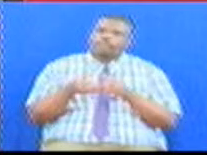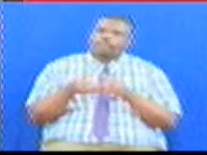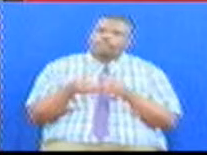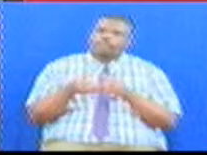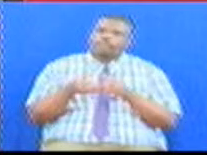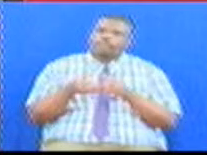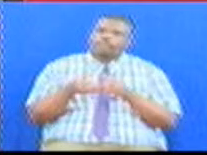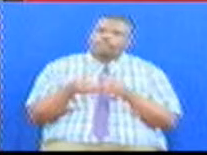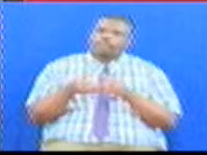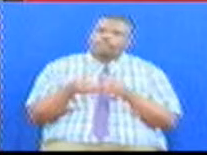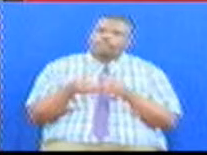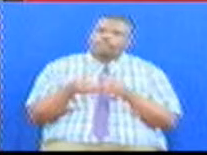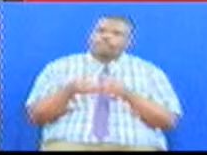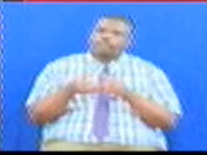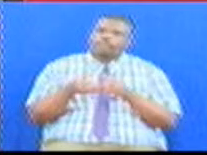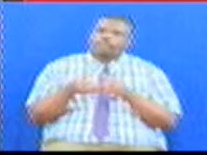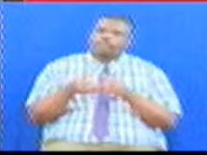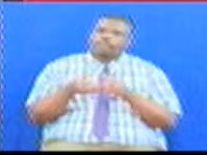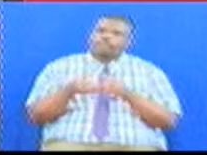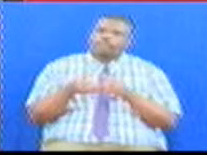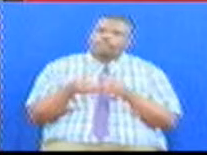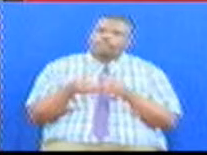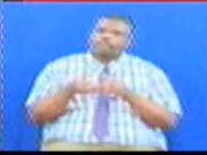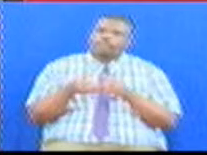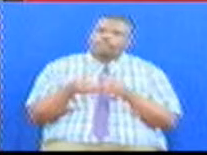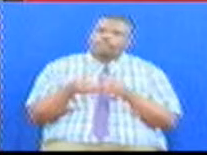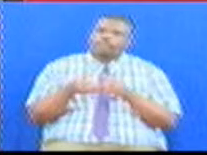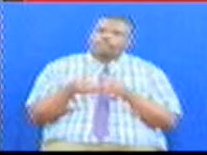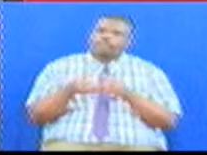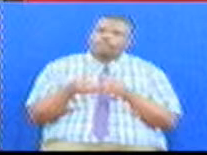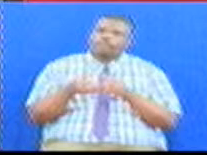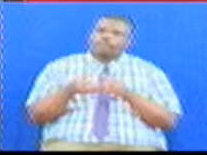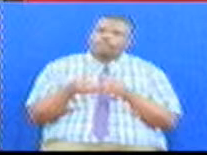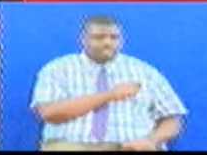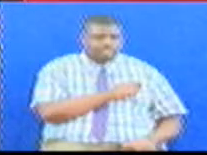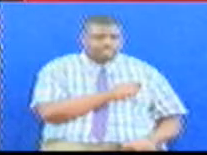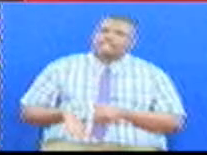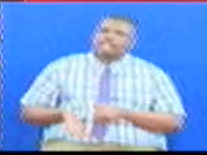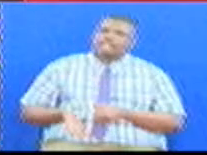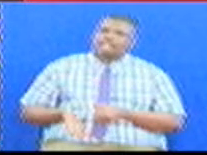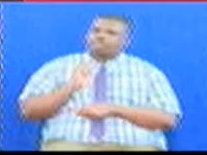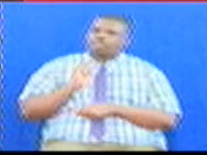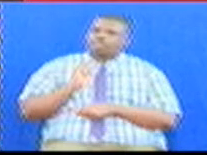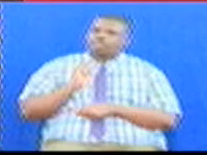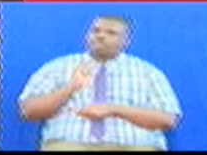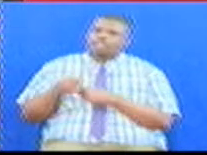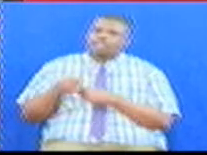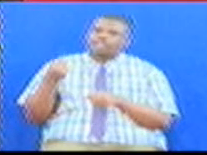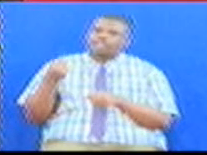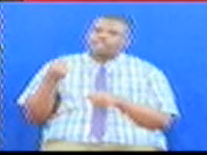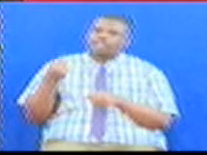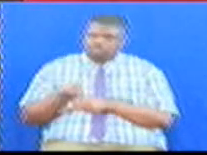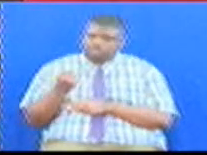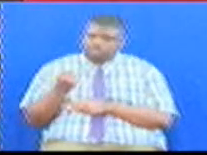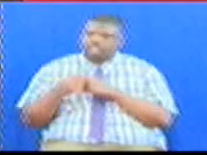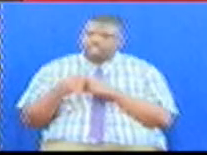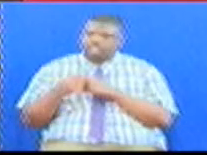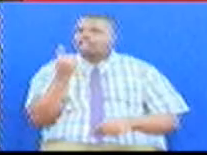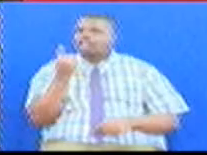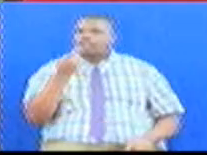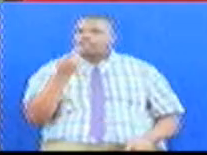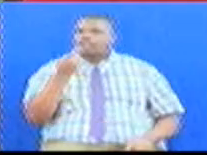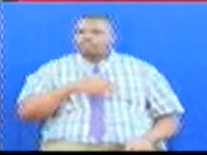marais, waziri mkuu, jaji mkuu, spika na naibu spika waendelee na shughuli katika taifa letu, lakini wa kumshtaki ni